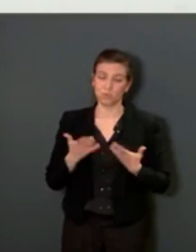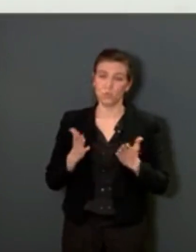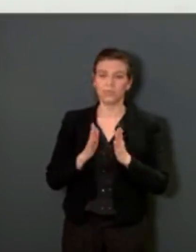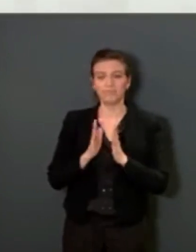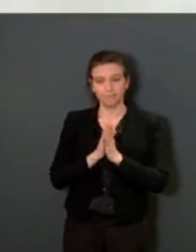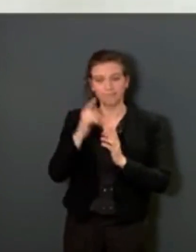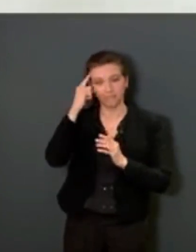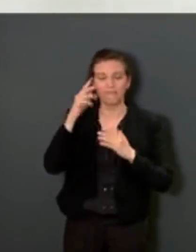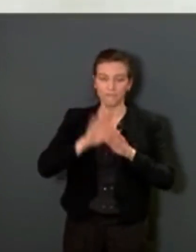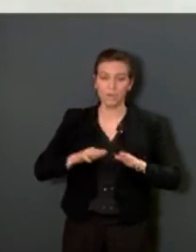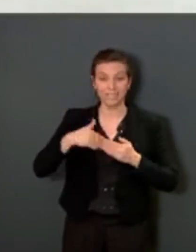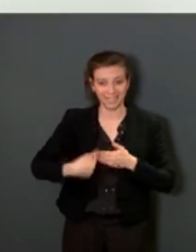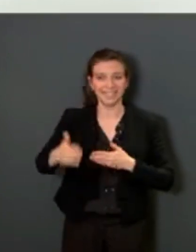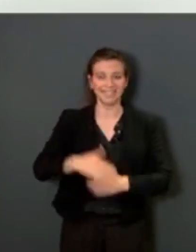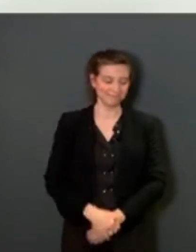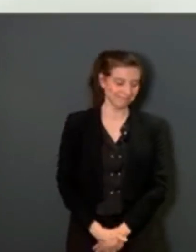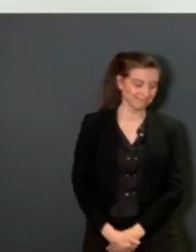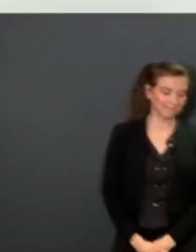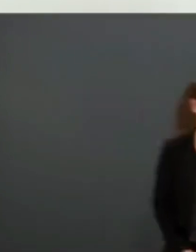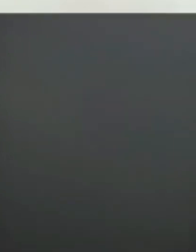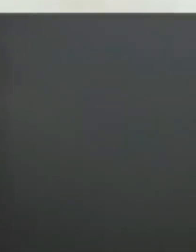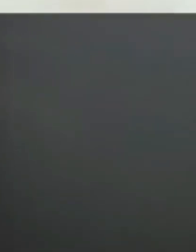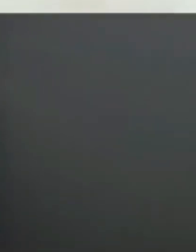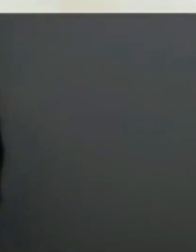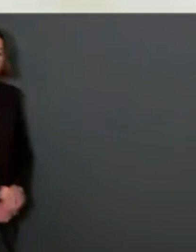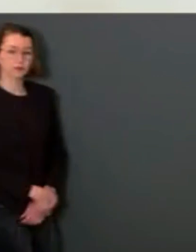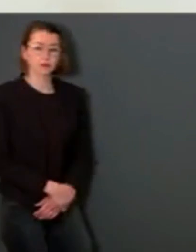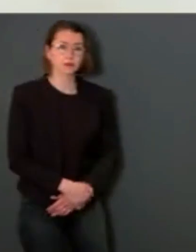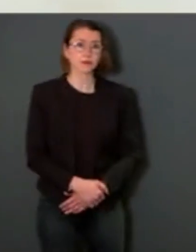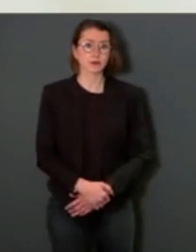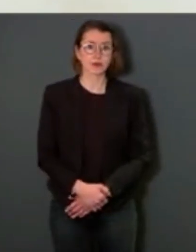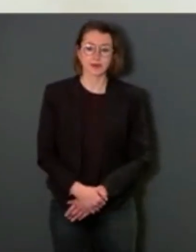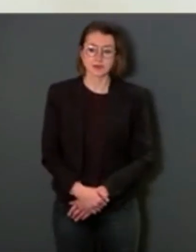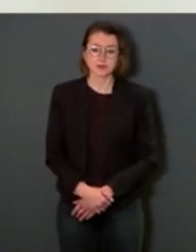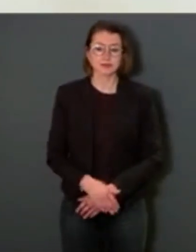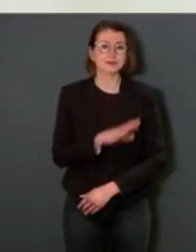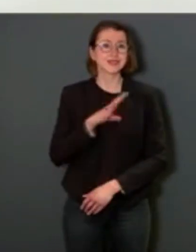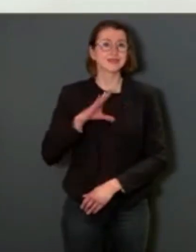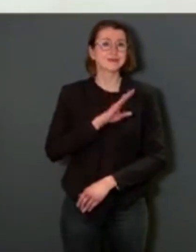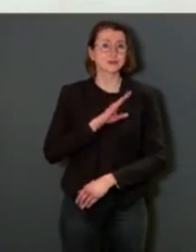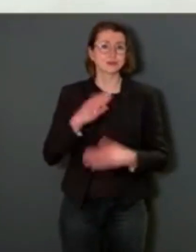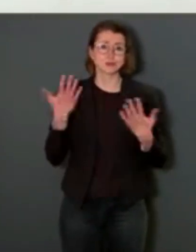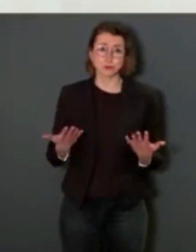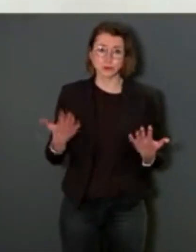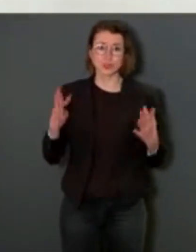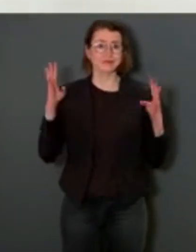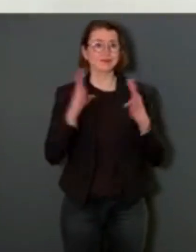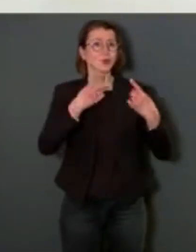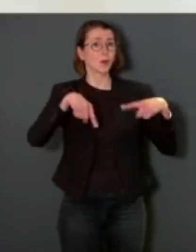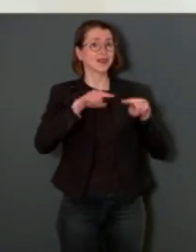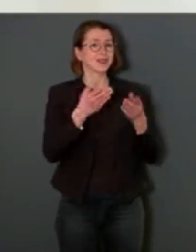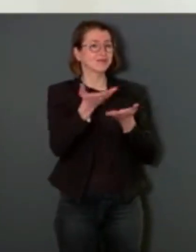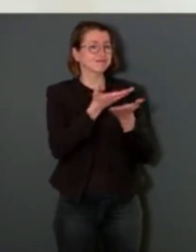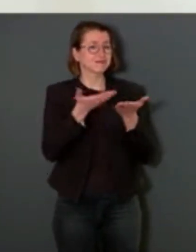Mesdames et messieurs, nous avons dans ce comité de concertation cet après-midi, nous n'avons pas pris la décision que nous avons pensé de prendre.